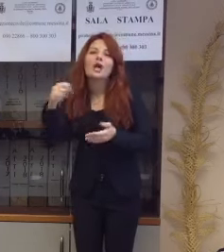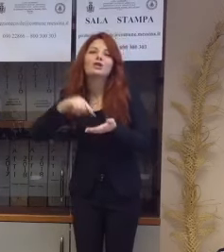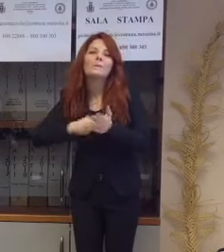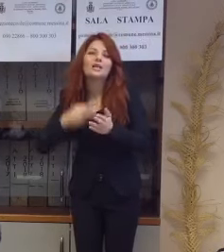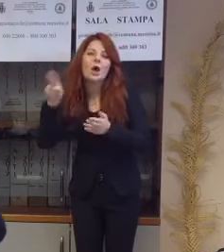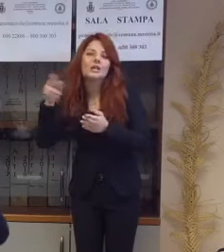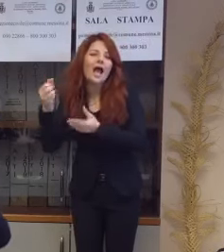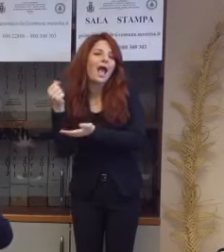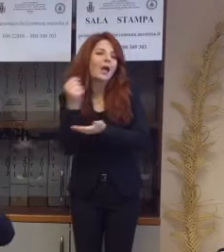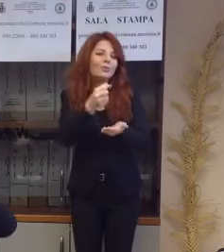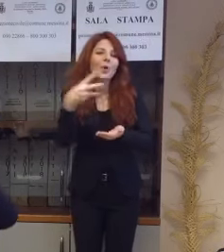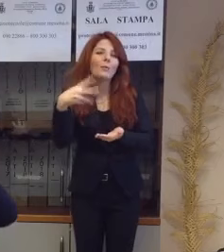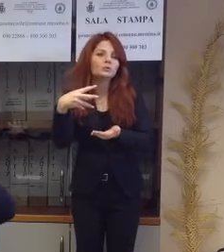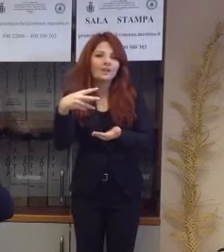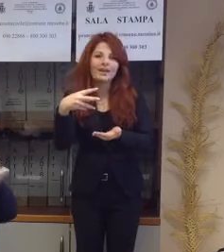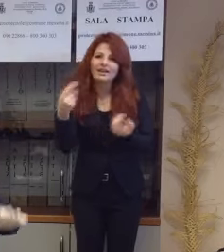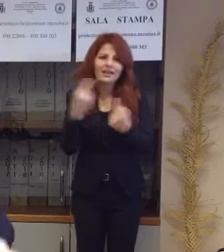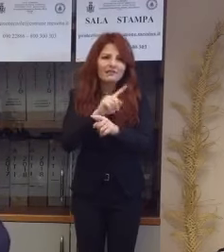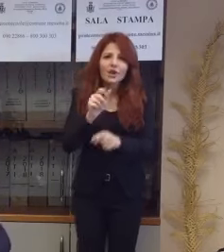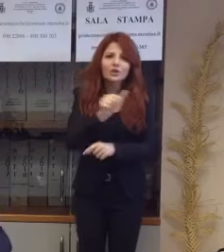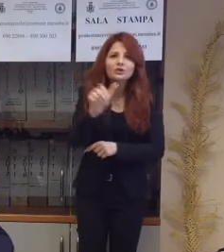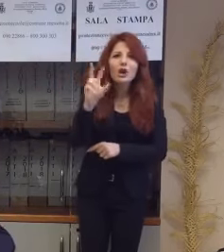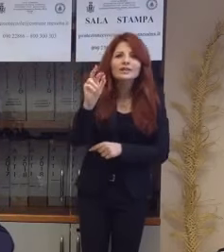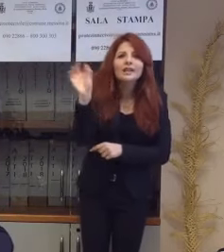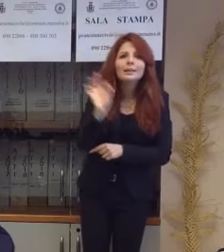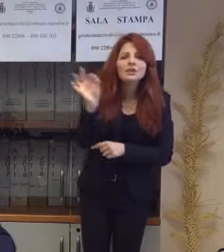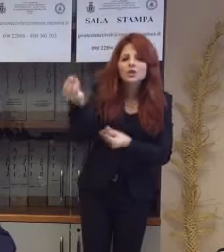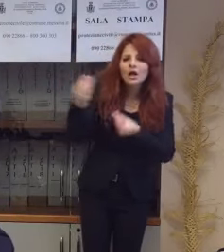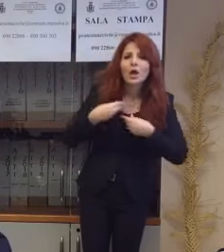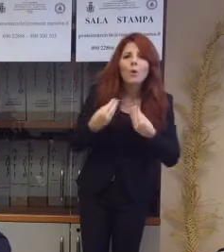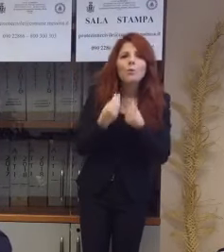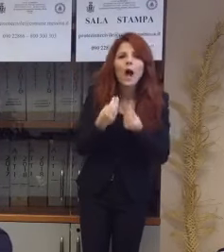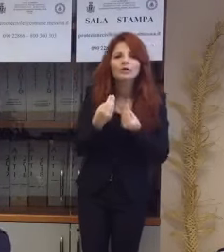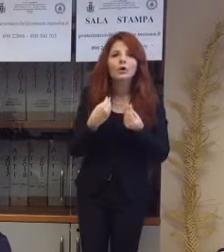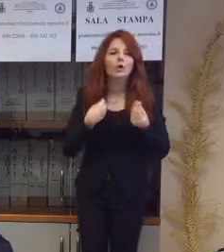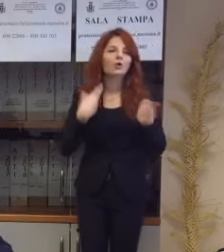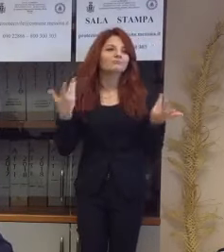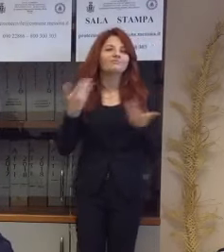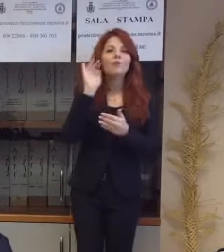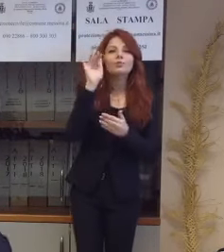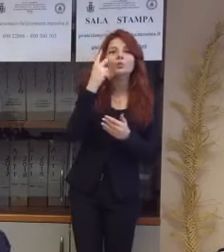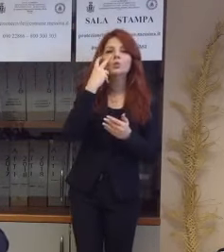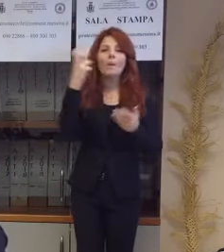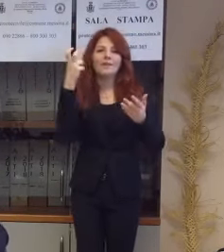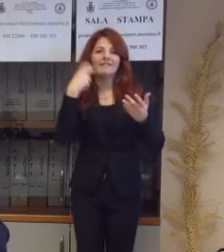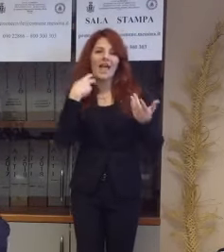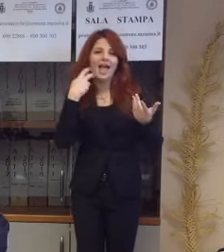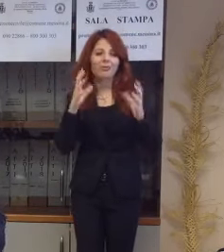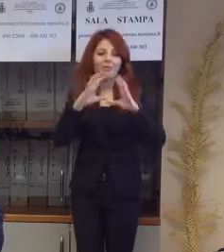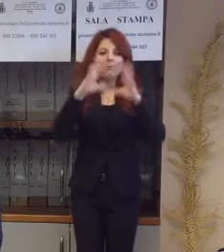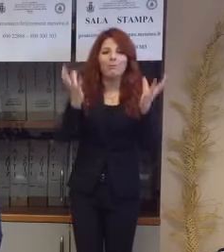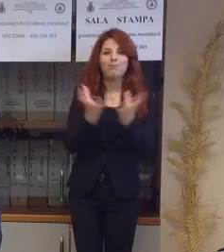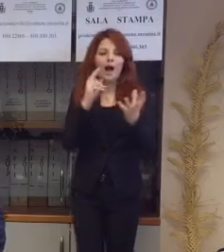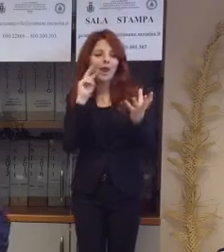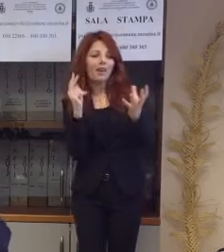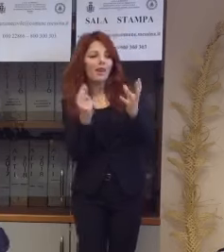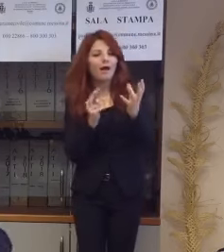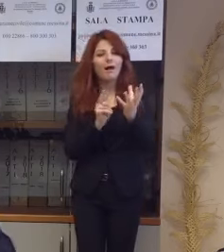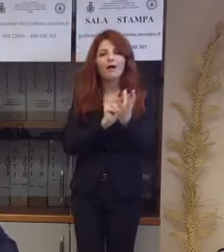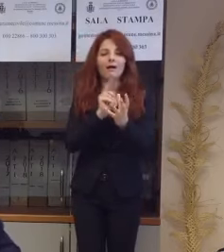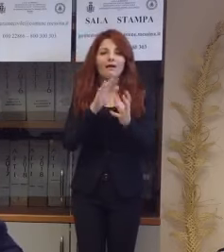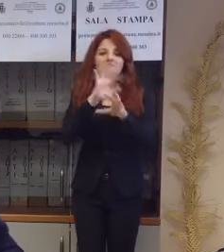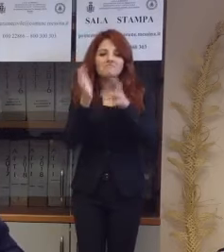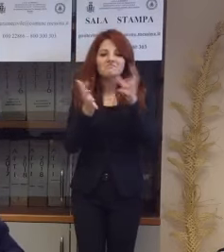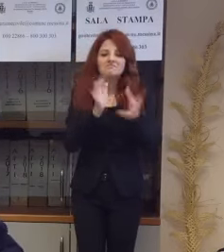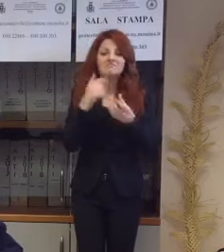Io ho controllato nelle mie palle di cristallo e ho verificato che questi soldi forse li prenderemo nella prima settimana di maggio, cioè dopo